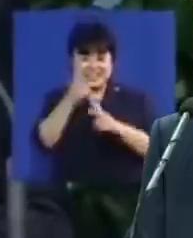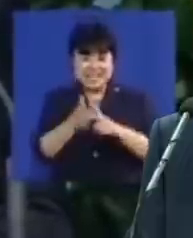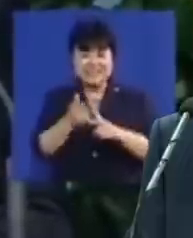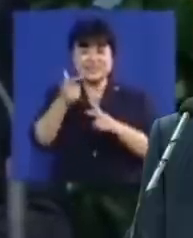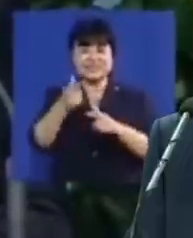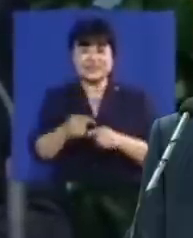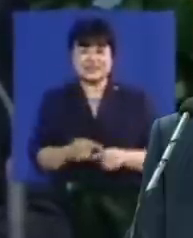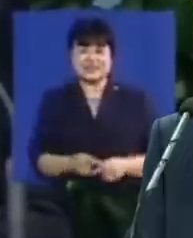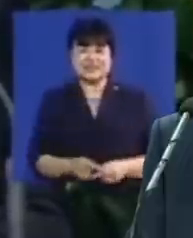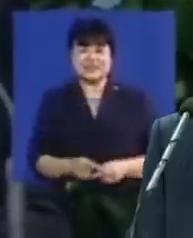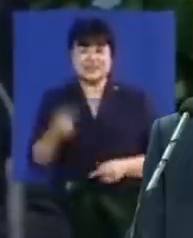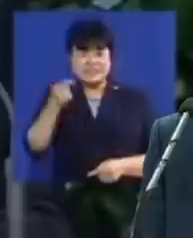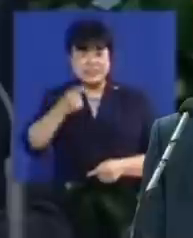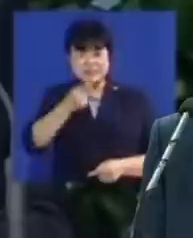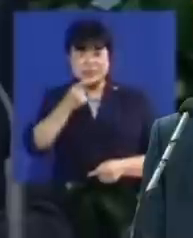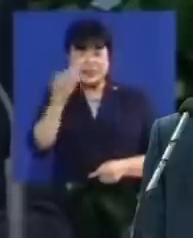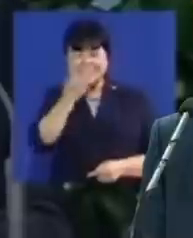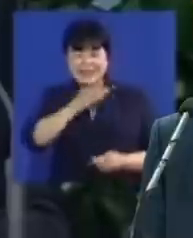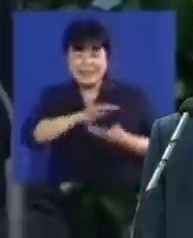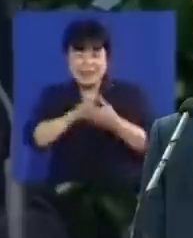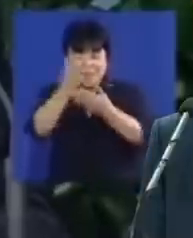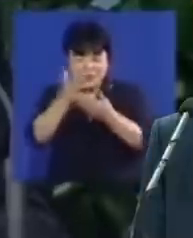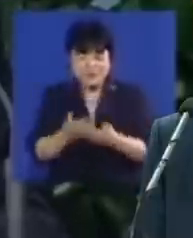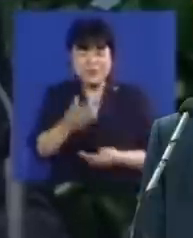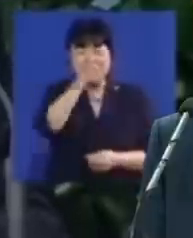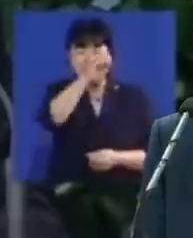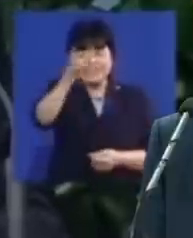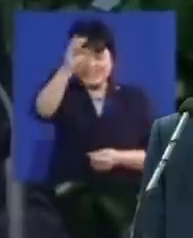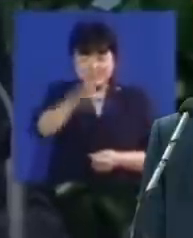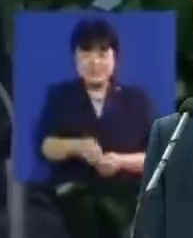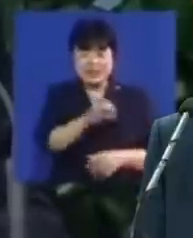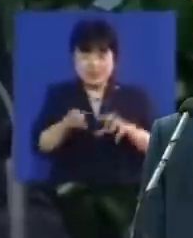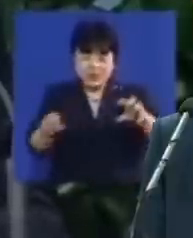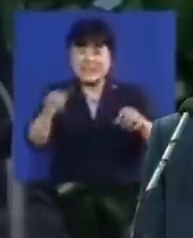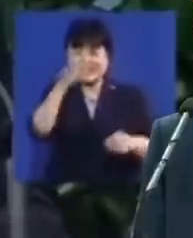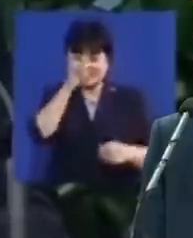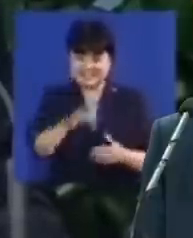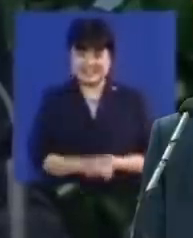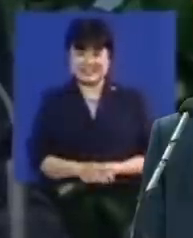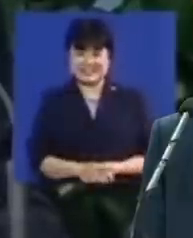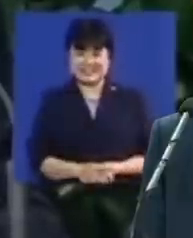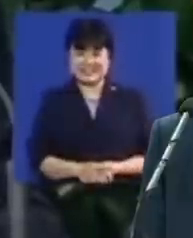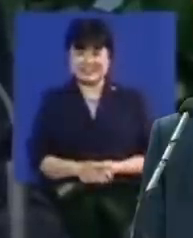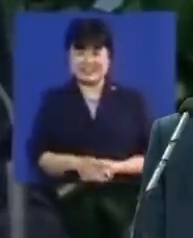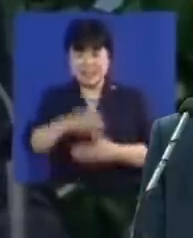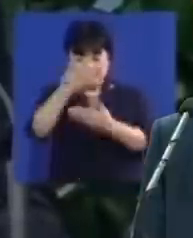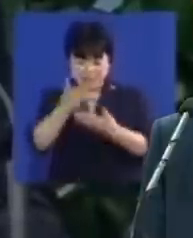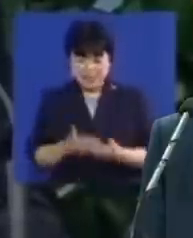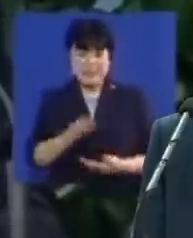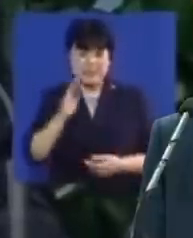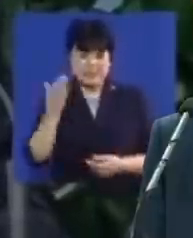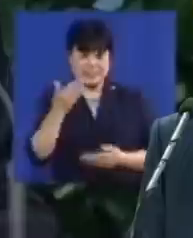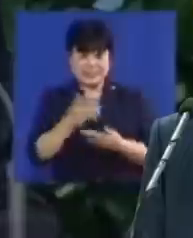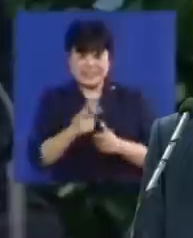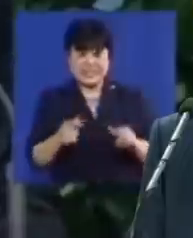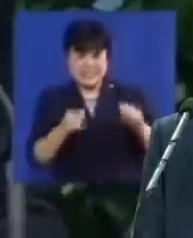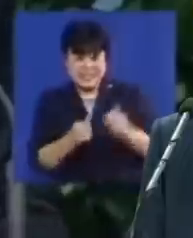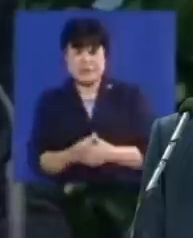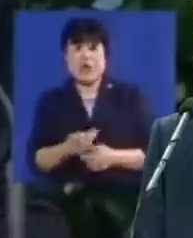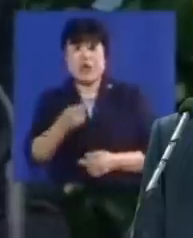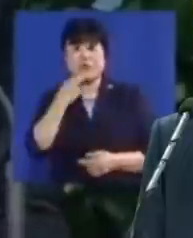예수님 쓴 연못물을 달리게 하는 십자가도 어느 곳이나 있습니다. 안 받아들이니 그렇지, 받아들이면 다